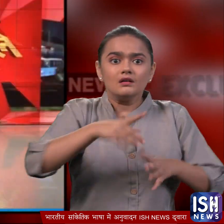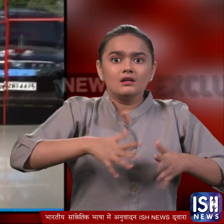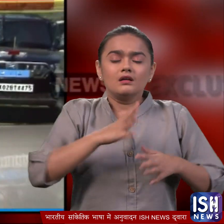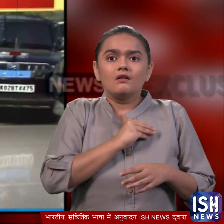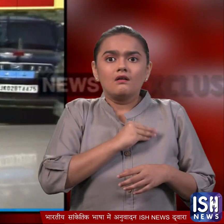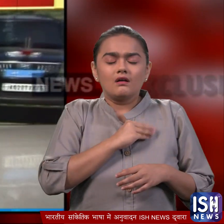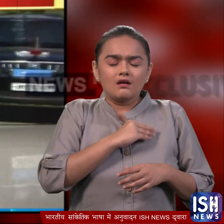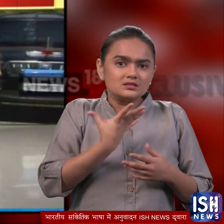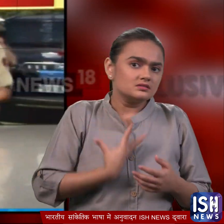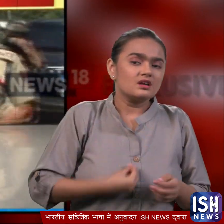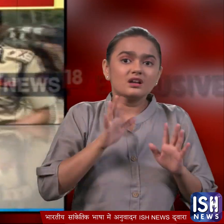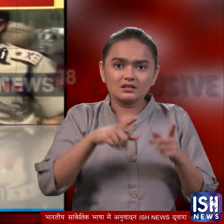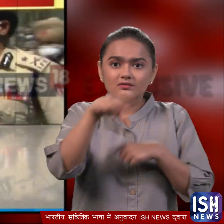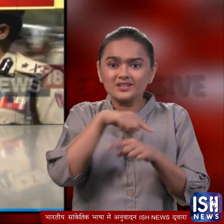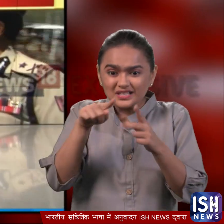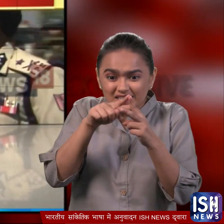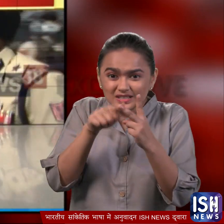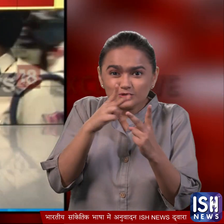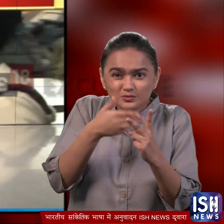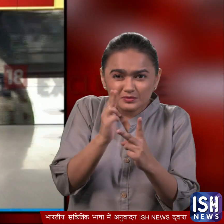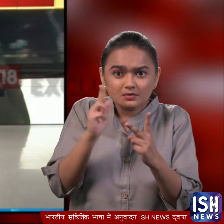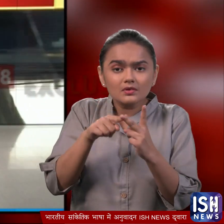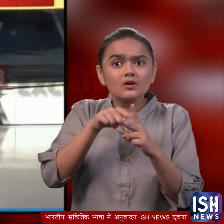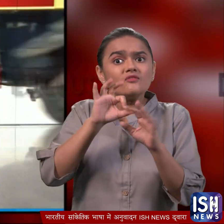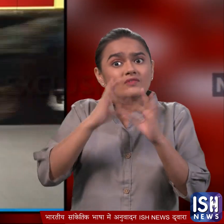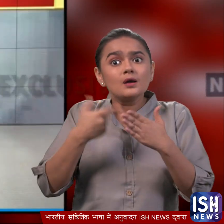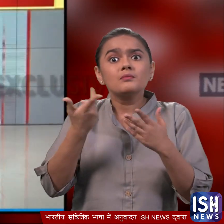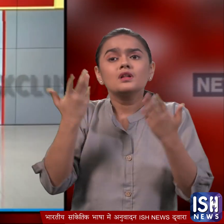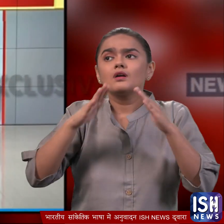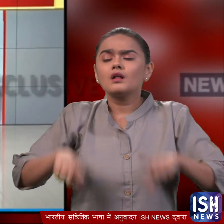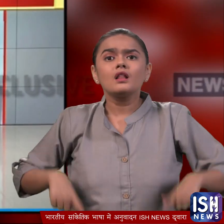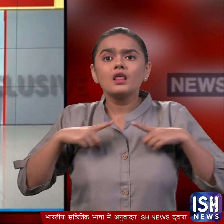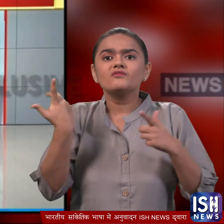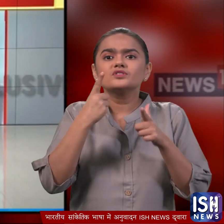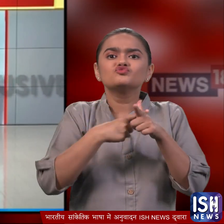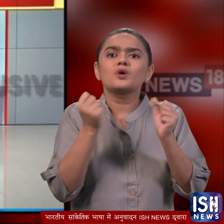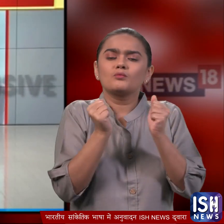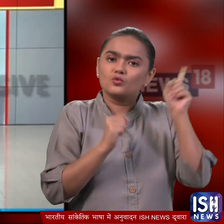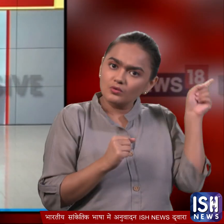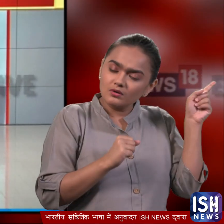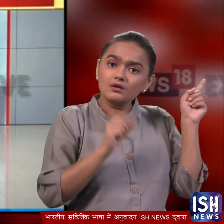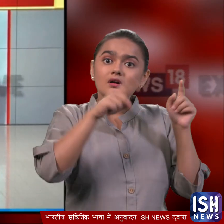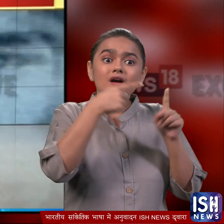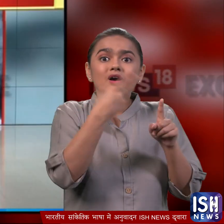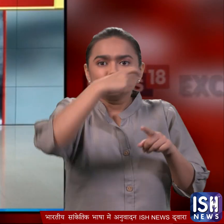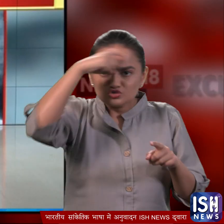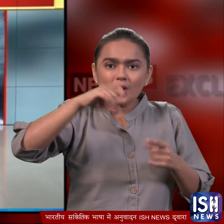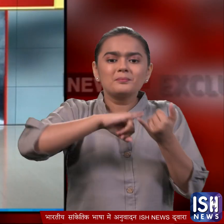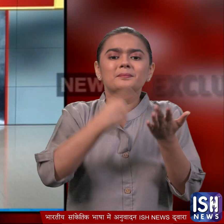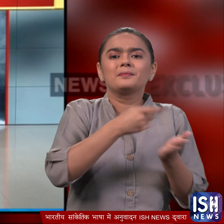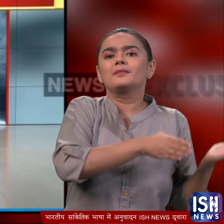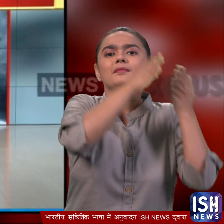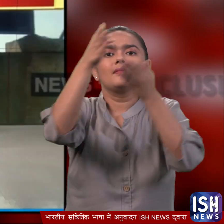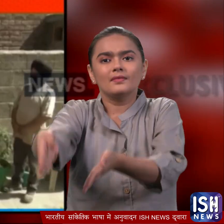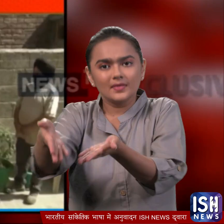में मातम पसरा। इस बार जिन 2 लोगों की हत्या हुई उन दोनों का ही परिवार जम्मू में रहता है, जबकि नौकरी के लिए दोनों टीचर श्रीनगर